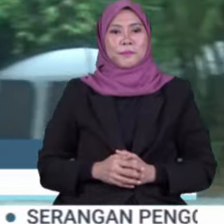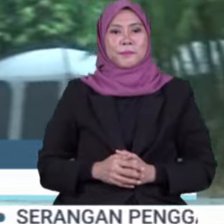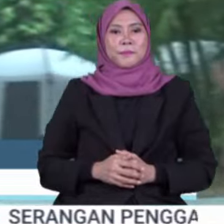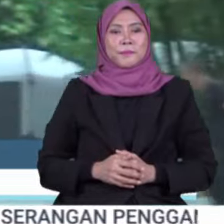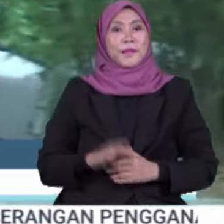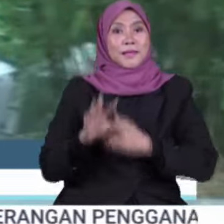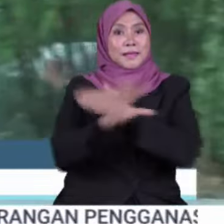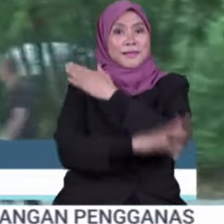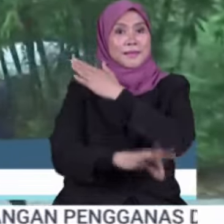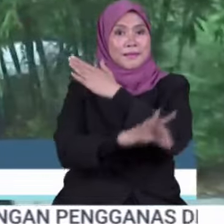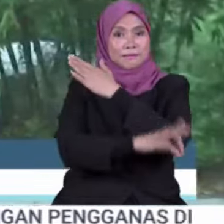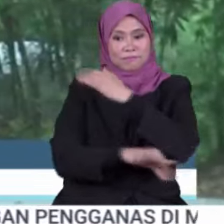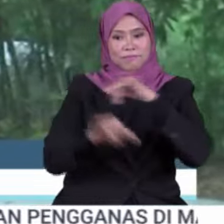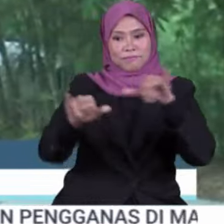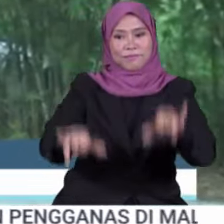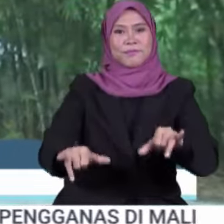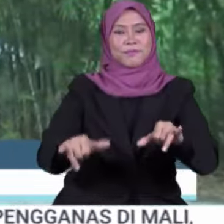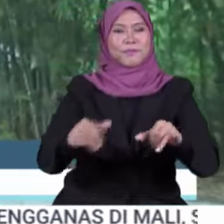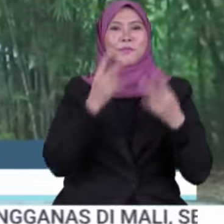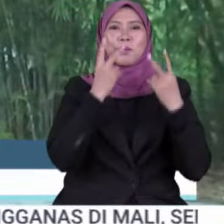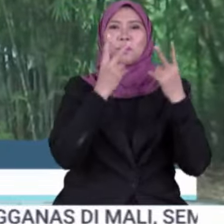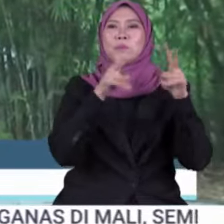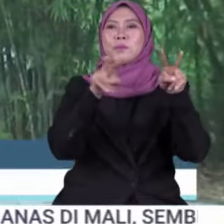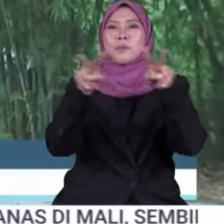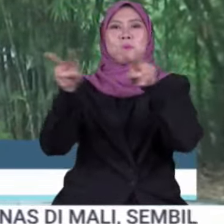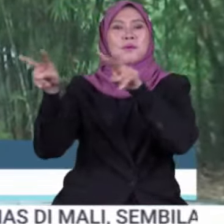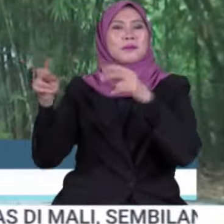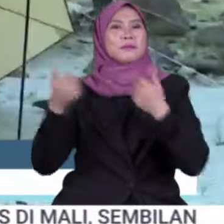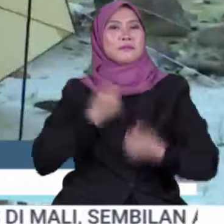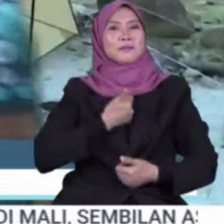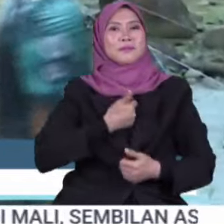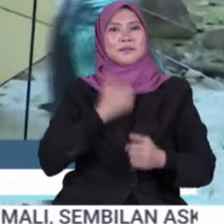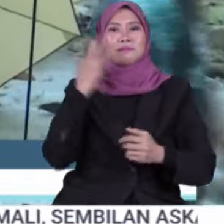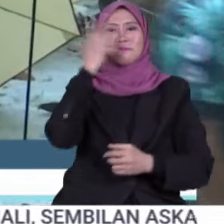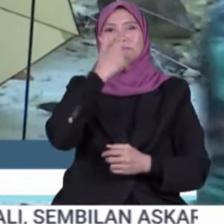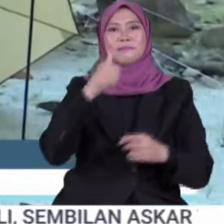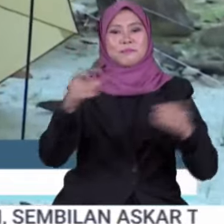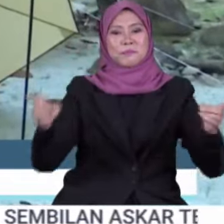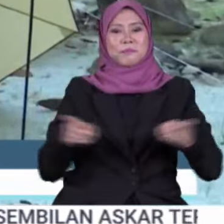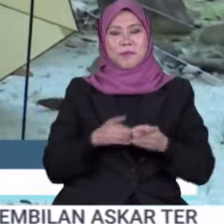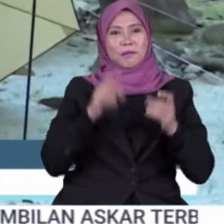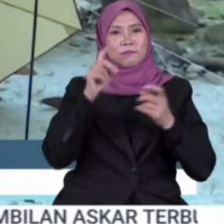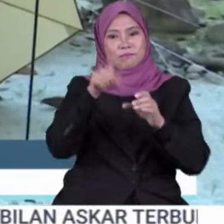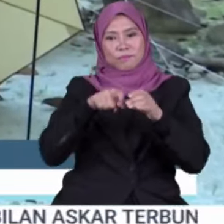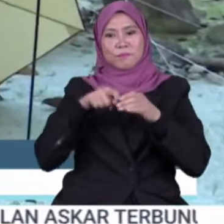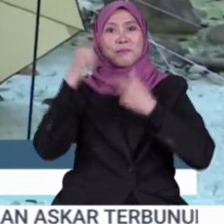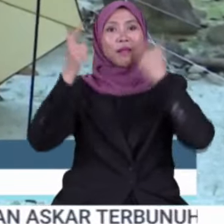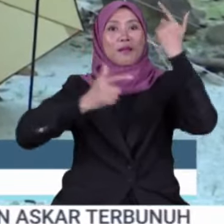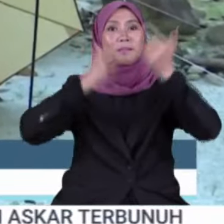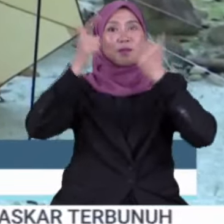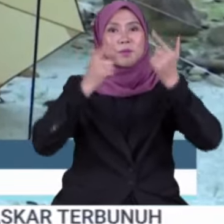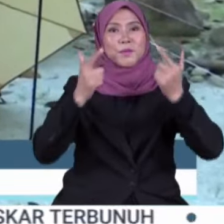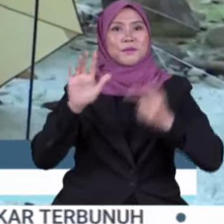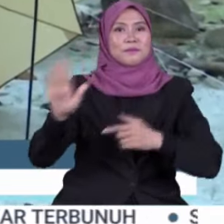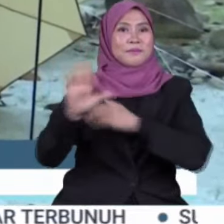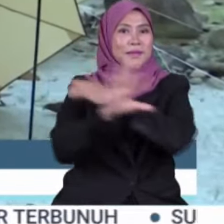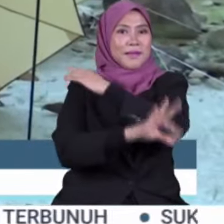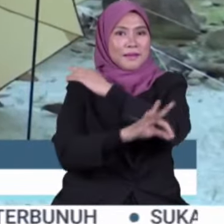Negeri Sembilan, mereka dibawa melihat dan merasai sendiri keunikan destinasi tarikan pelancongan di negeri adat